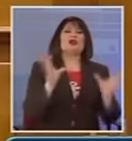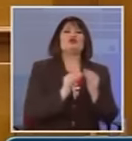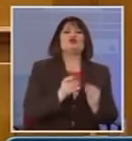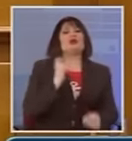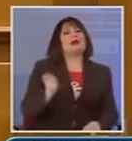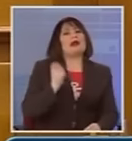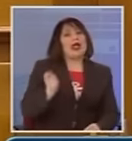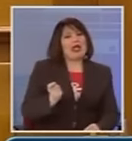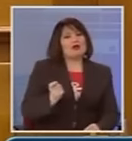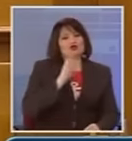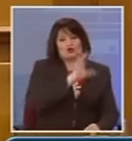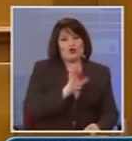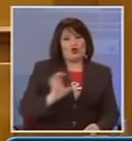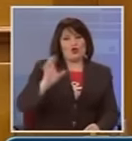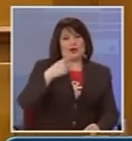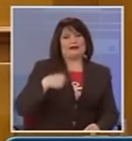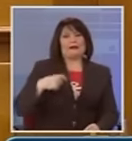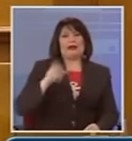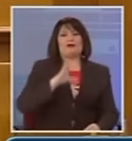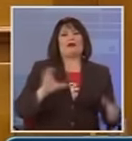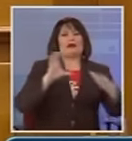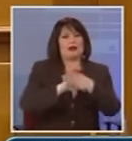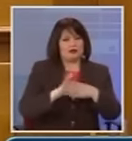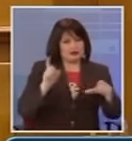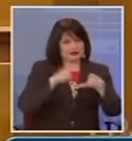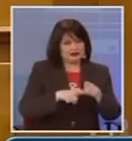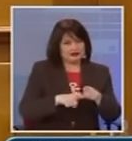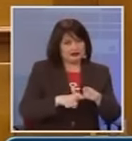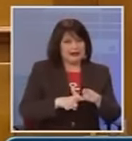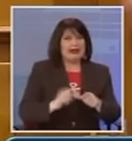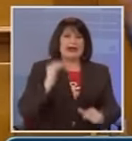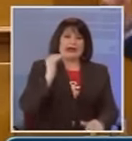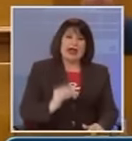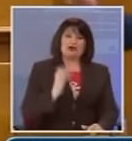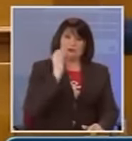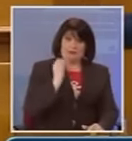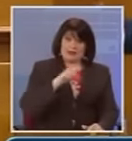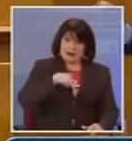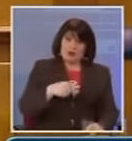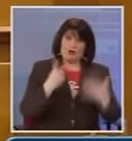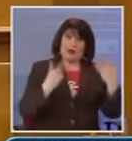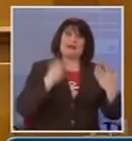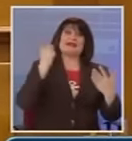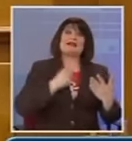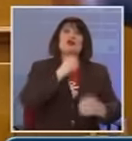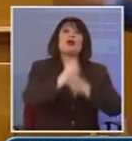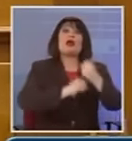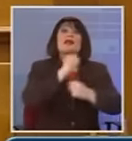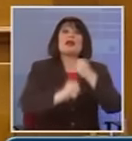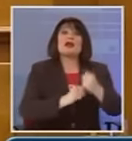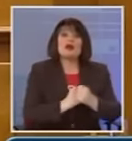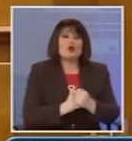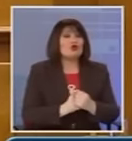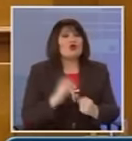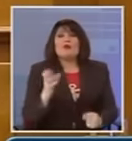μας με τις χώρες μέλη της Ευρωπαϊκής Ένωσης είναι κάτω από 0,7% ετησίως. Πάτε να τα βρείτε